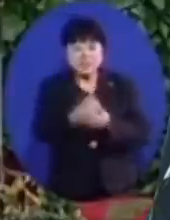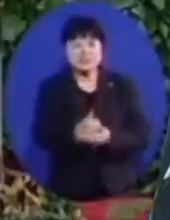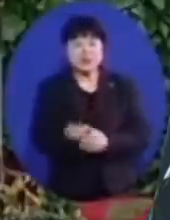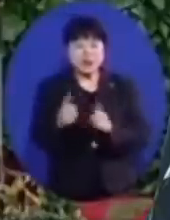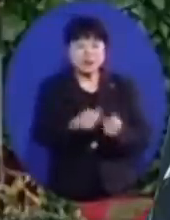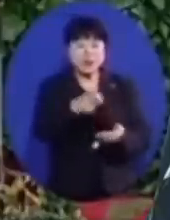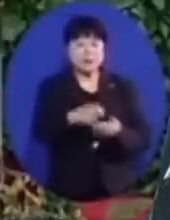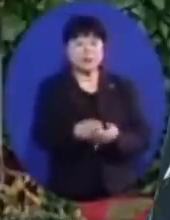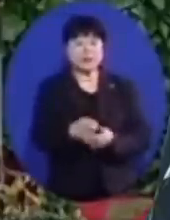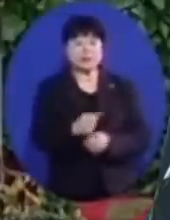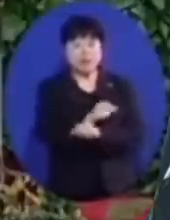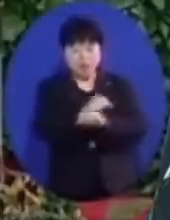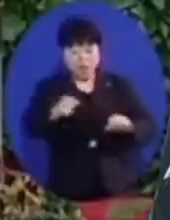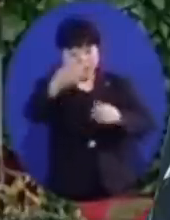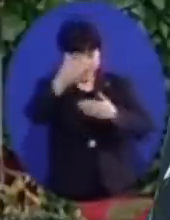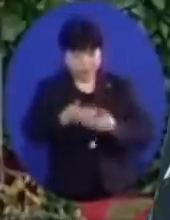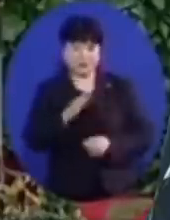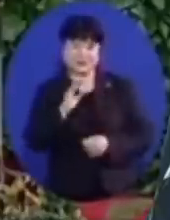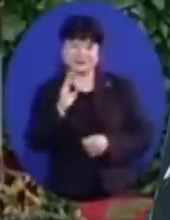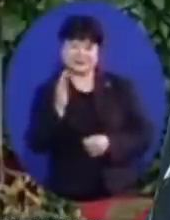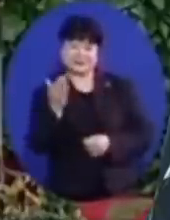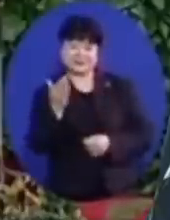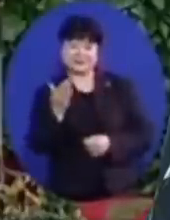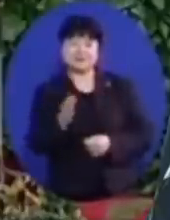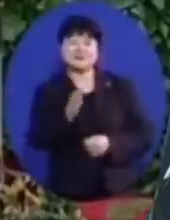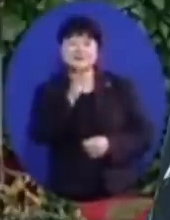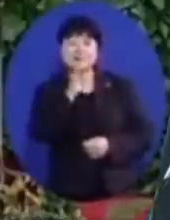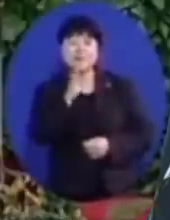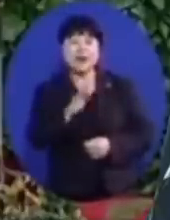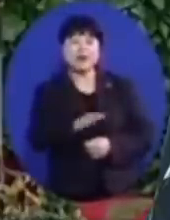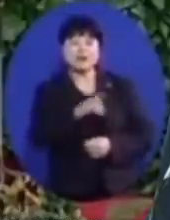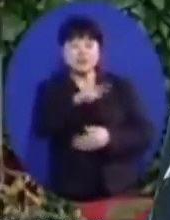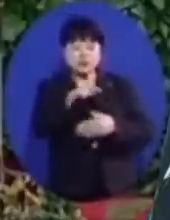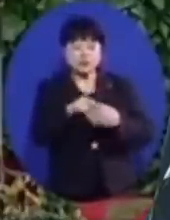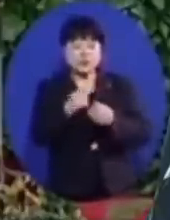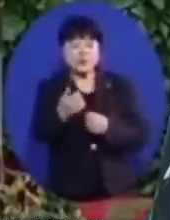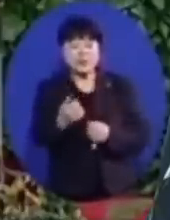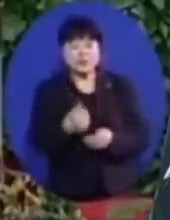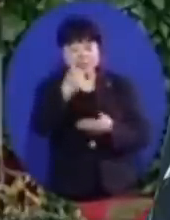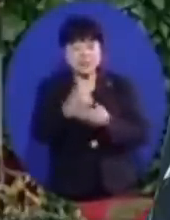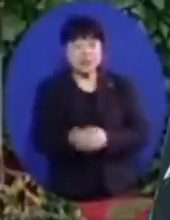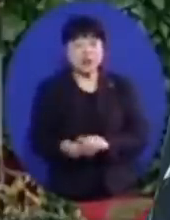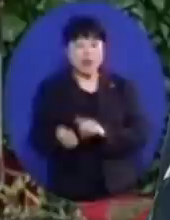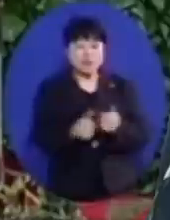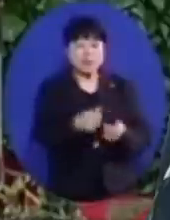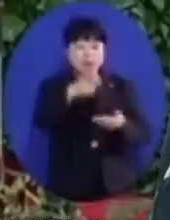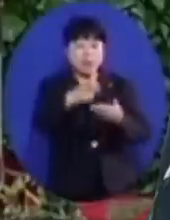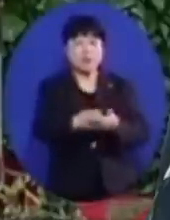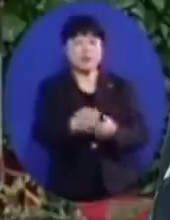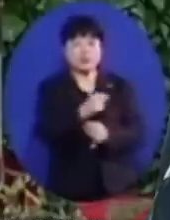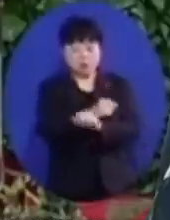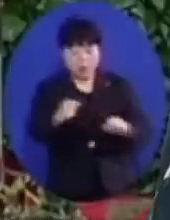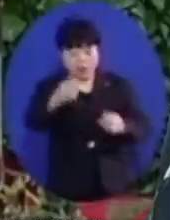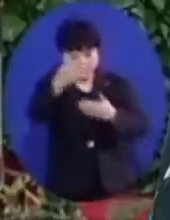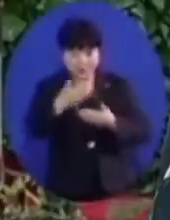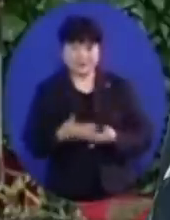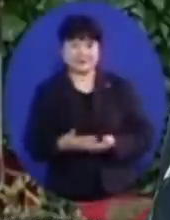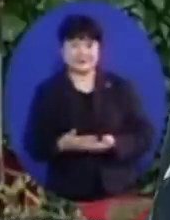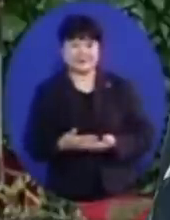사망의 해방된 사람입니다 실제로 우리 속사람은 이미 죄와 사망의 보면서 해방되었어요